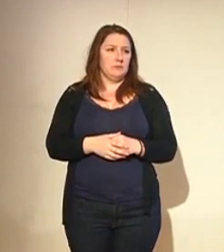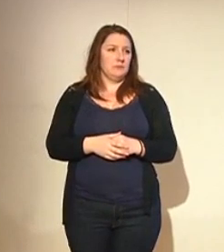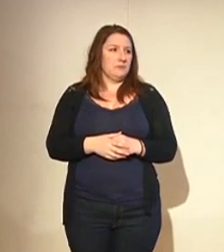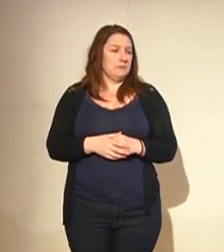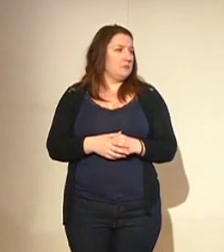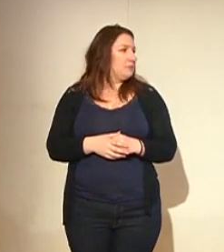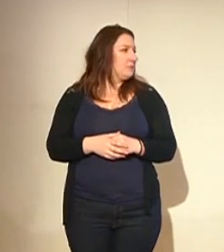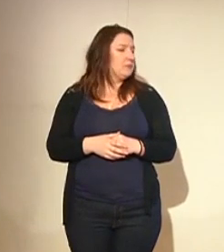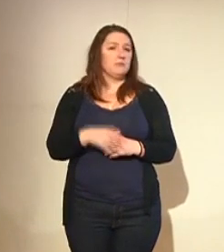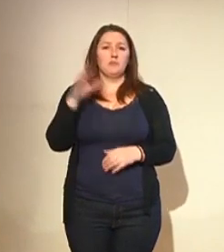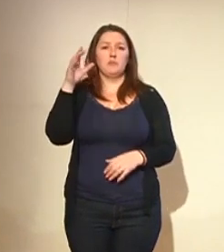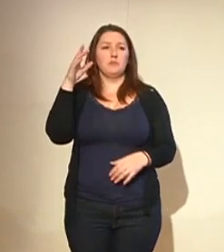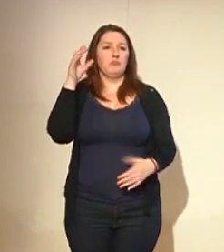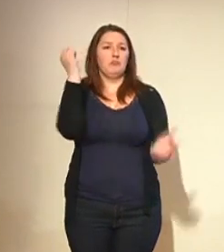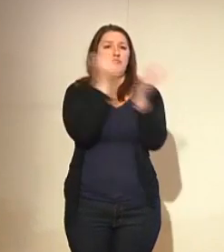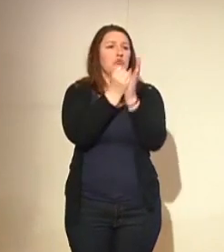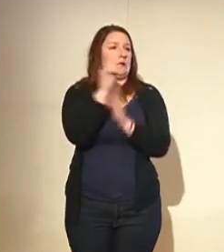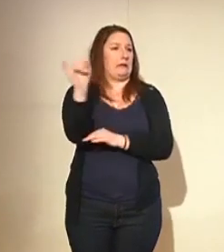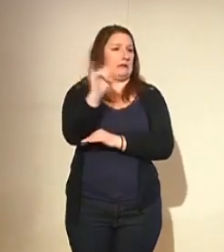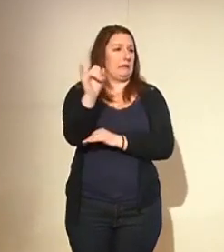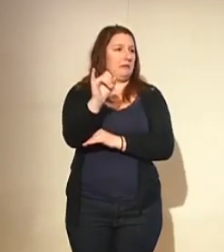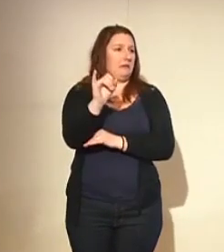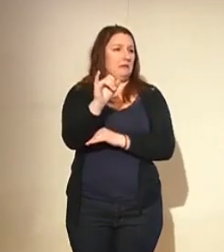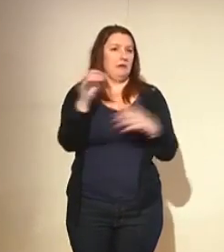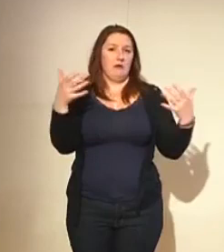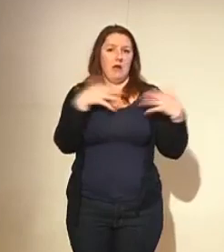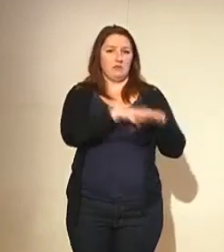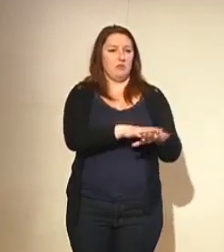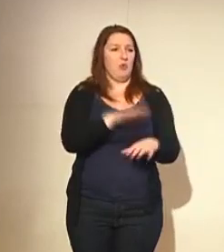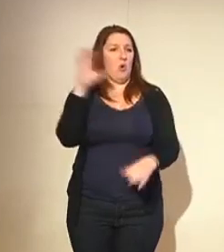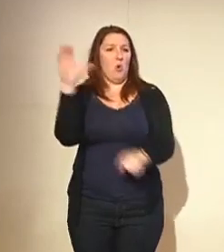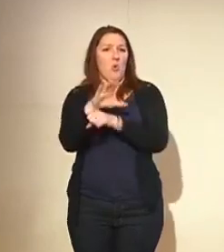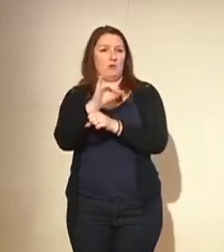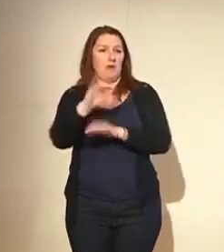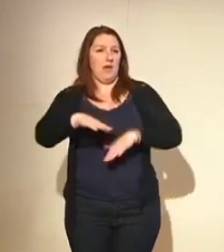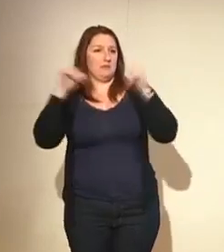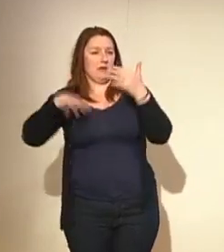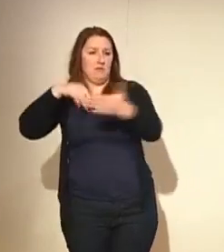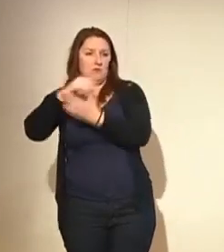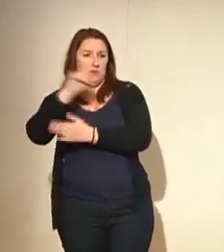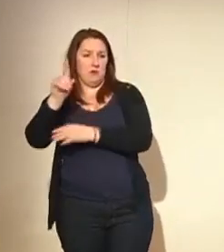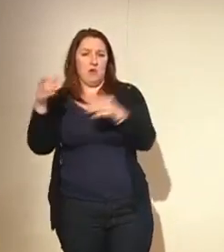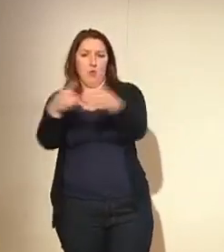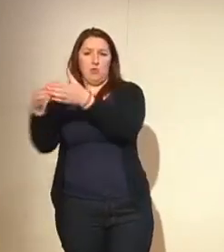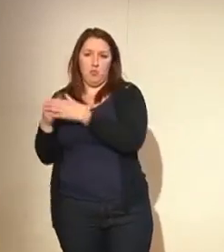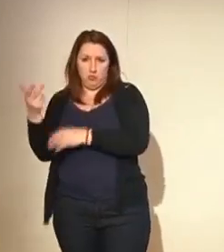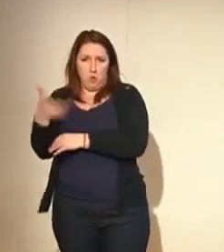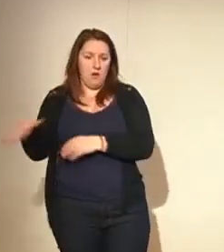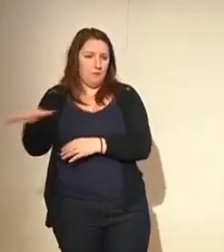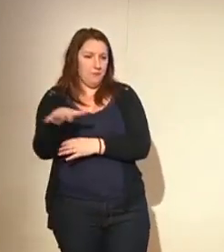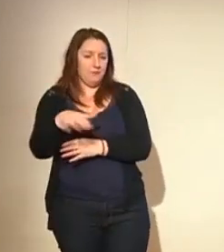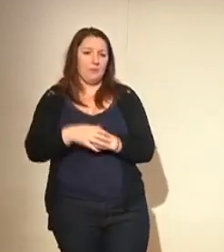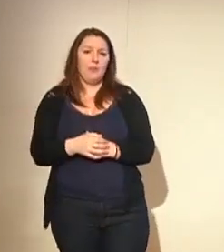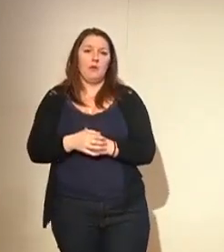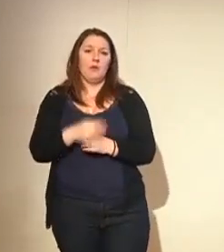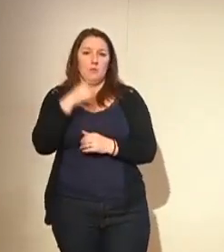confesson qui est pour rassemblement qui est contre qui s'abstient qui ne prend pas parole au vote les trois autres groupes